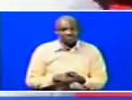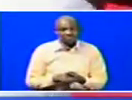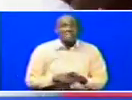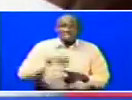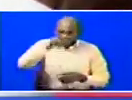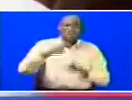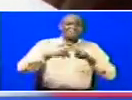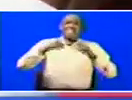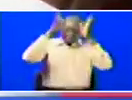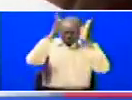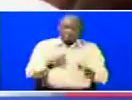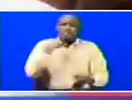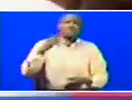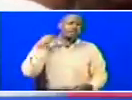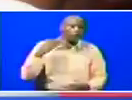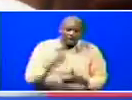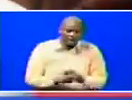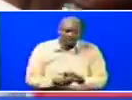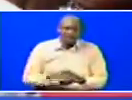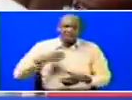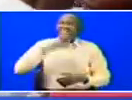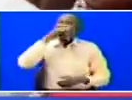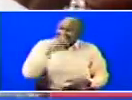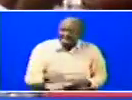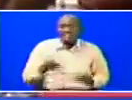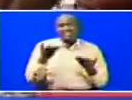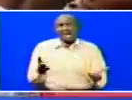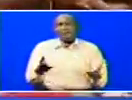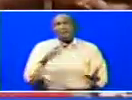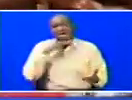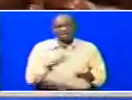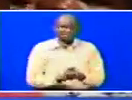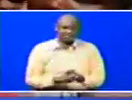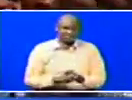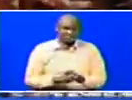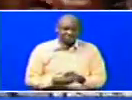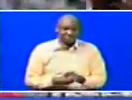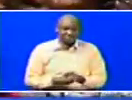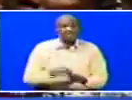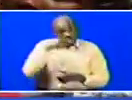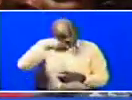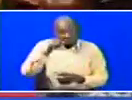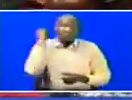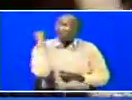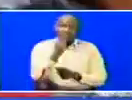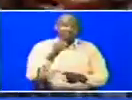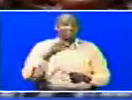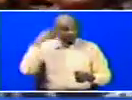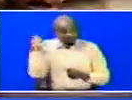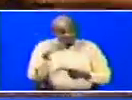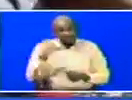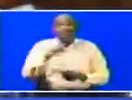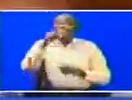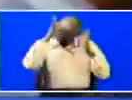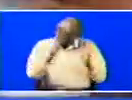Walimua kimuita mwizi. Mwanangu wakata kwa tatezi sita. Ngino walimugonga wakifikiria ni ule mwizi. Na huyu